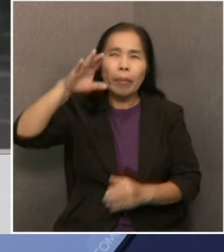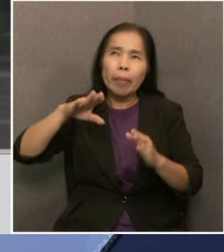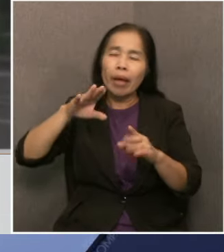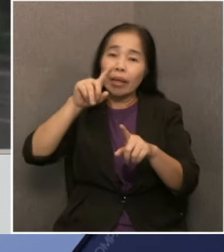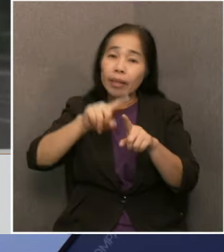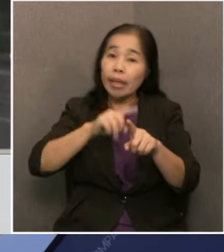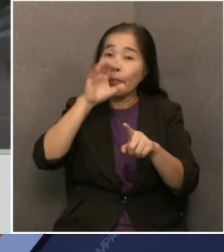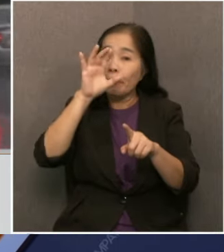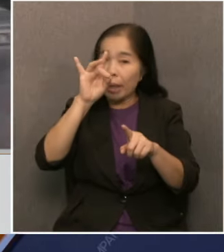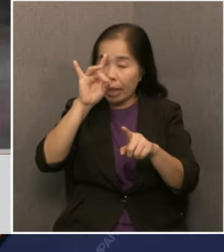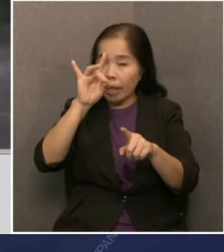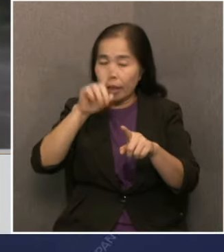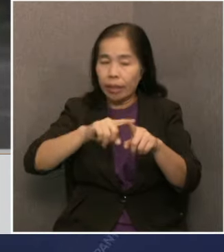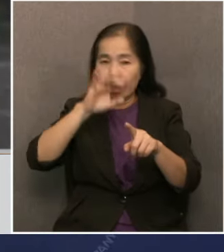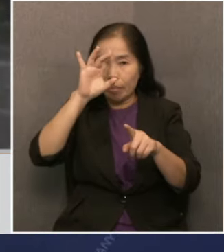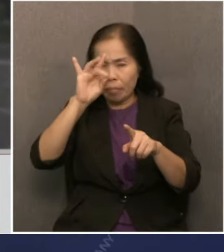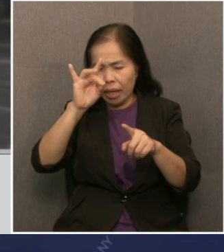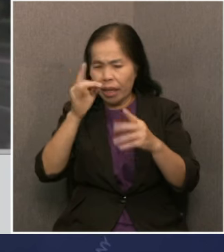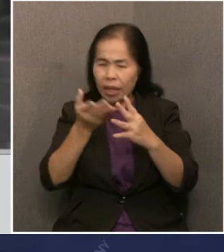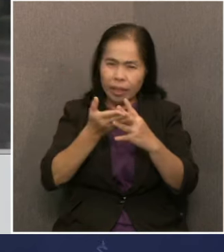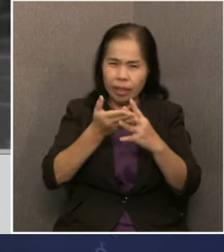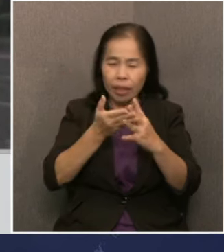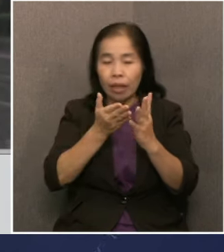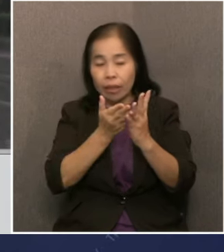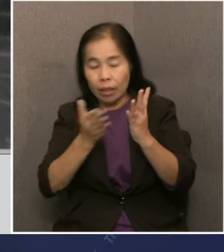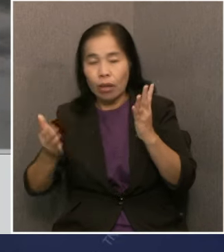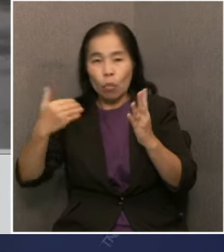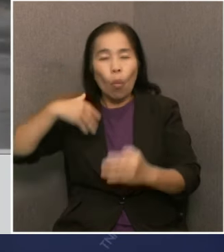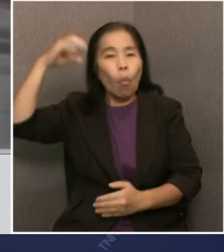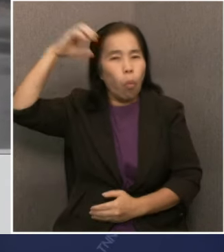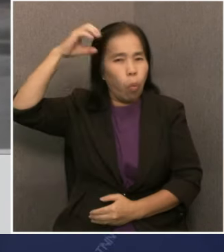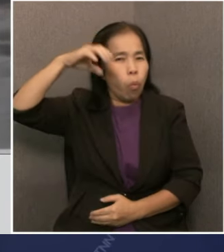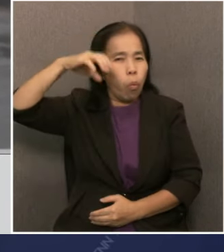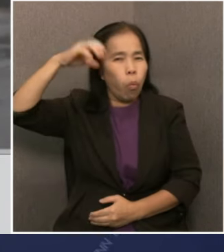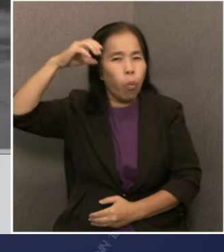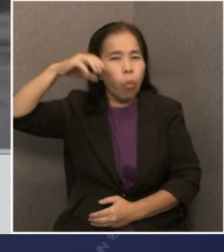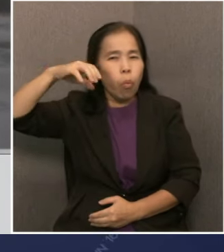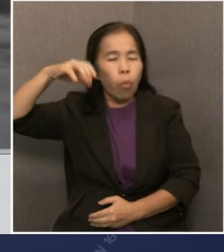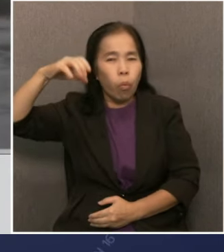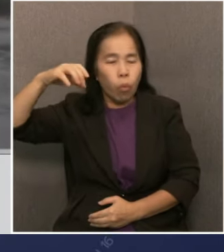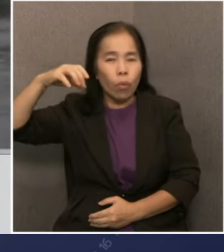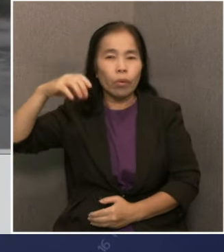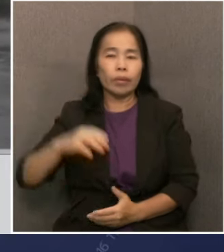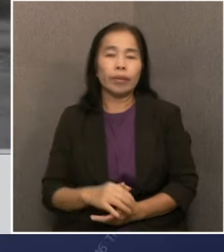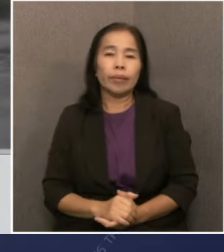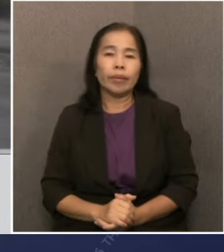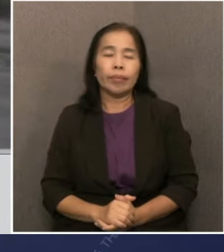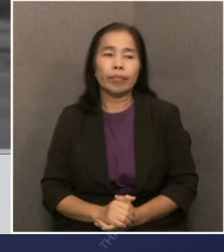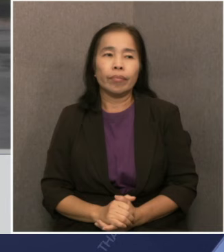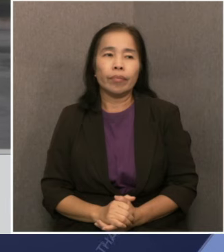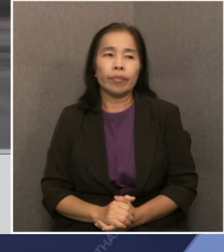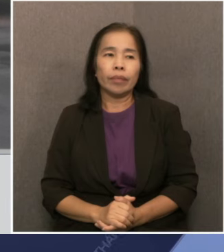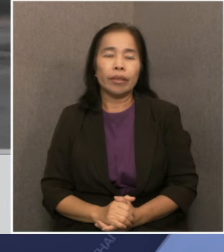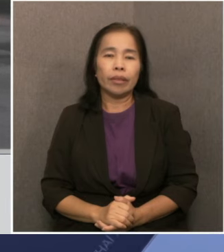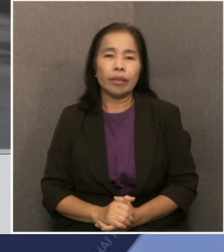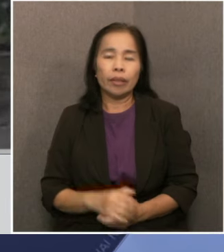ไป โอกาษฝนจะตกมากกัโปรกติ มนมีมากกา 50%คือเป็โอกาษนะคร